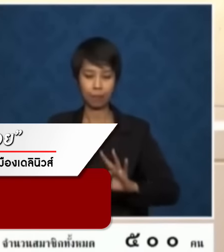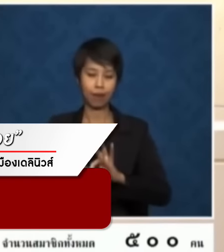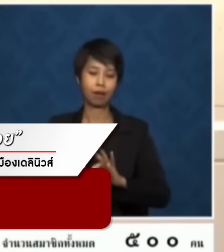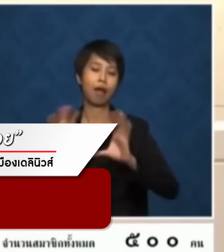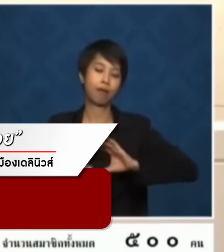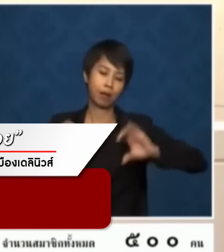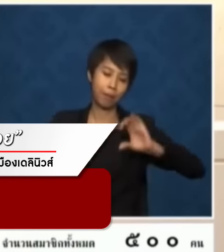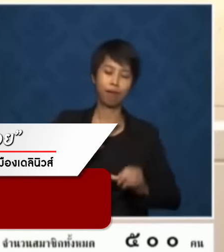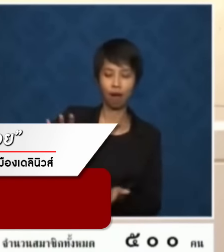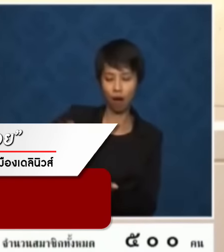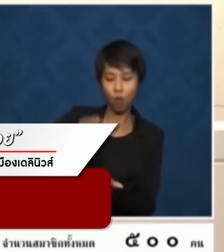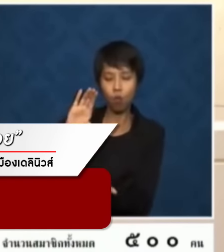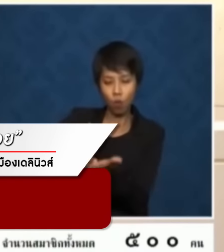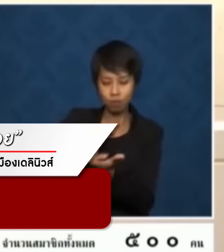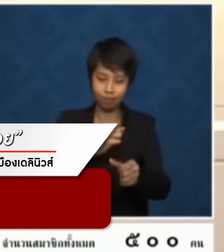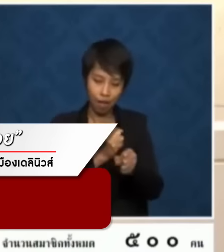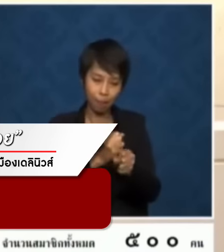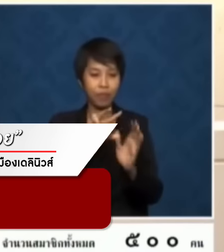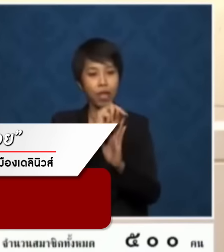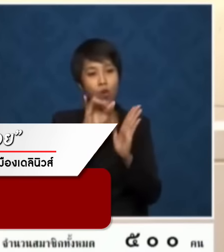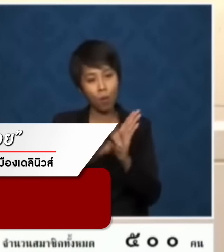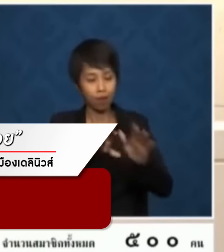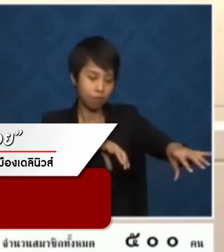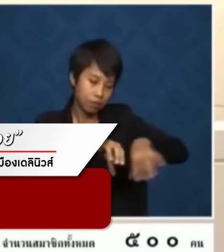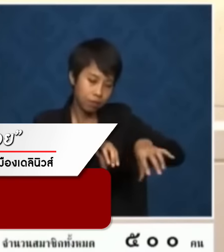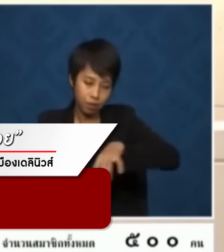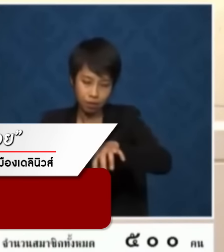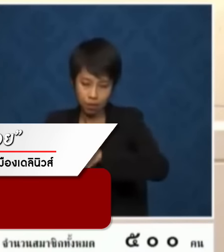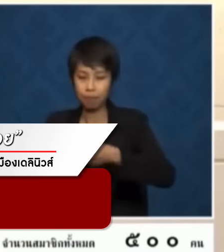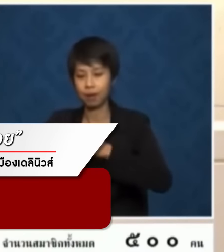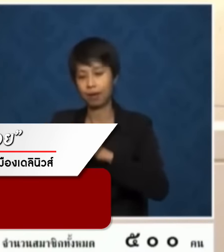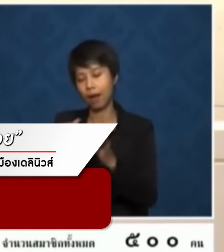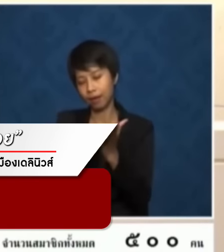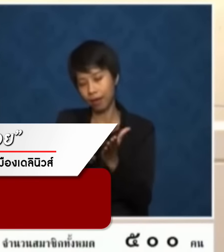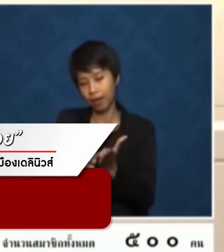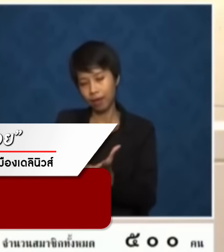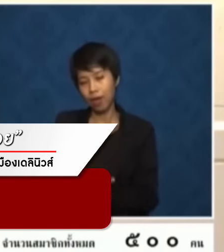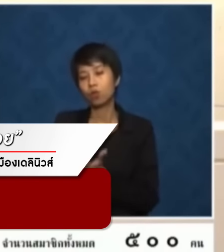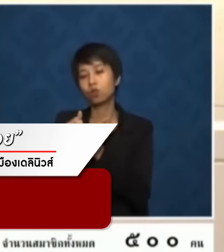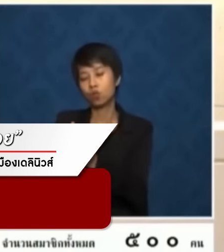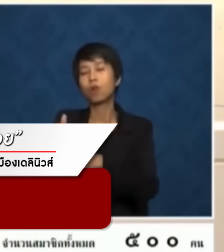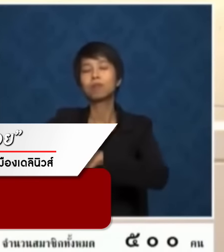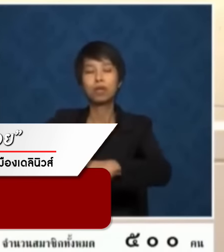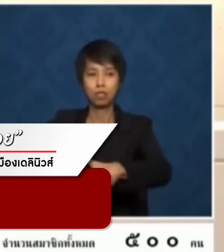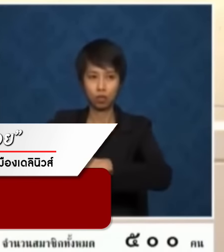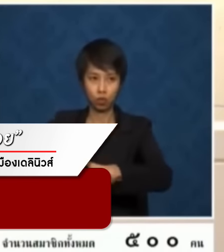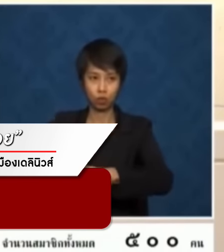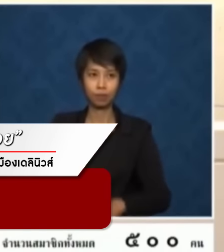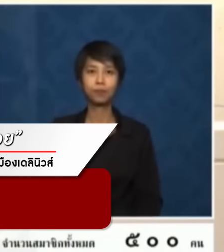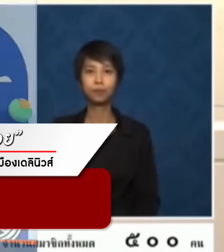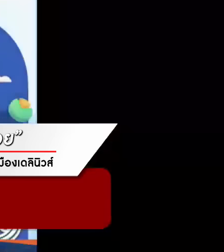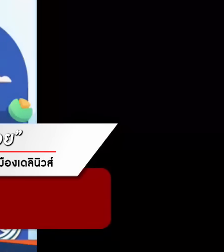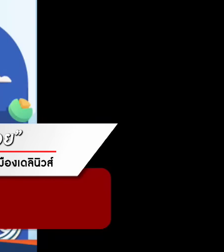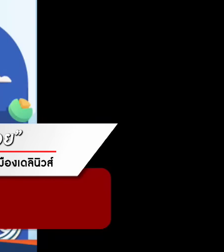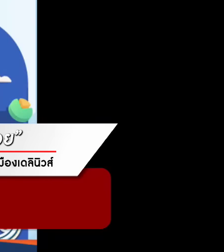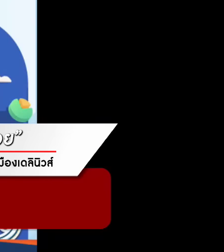ห็นว่ามันมีขั้นตอนที่จะต้องมีการดาวน์โหลดแล้วก็ยืนยันตัวตนด้วยใช่ไหมคะ ก็ผมก็ดูคร่าวๆนะครับผมเชื่อว่